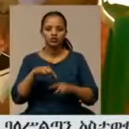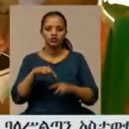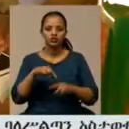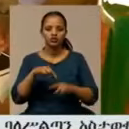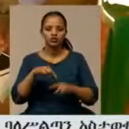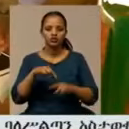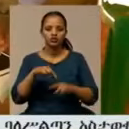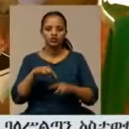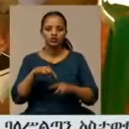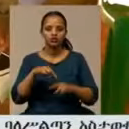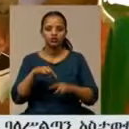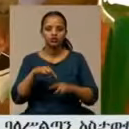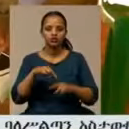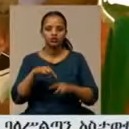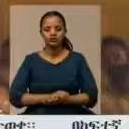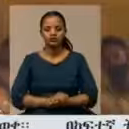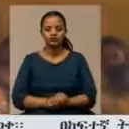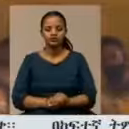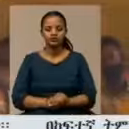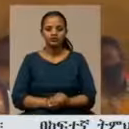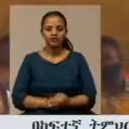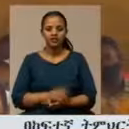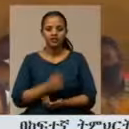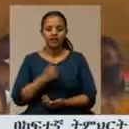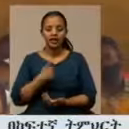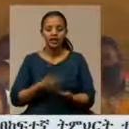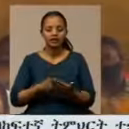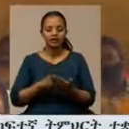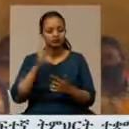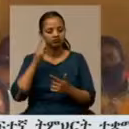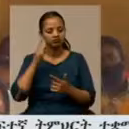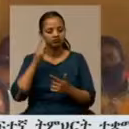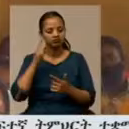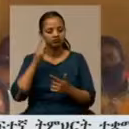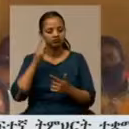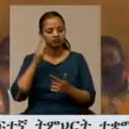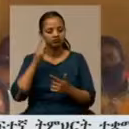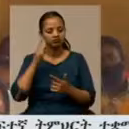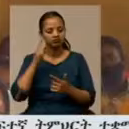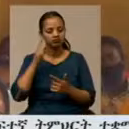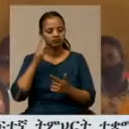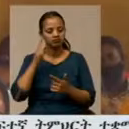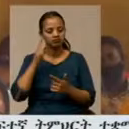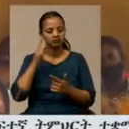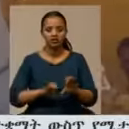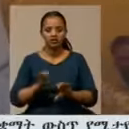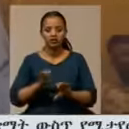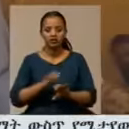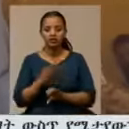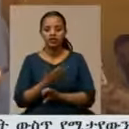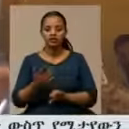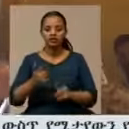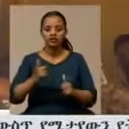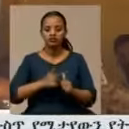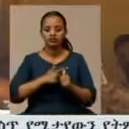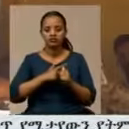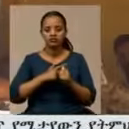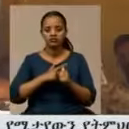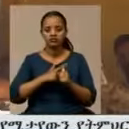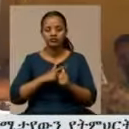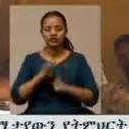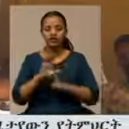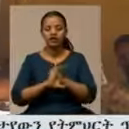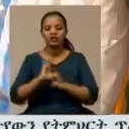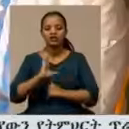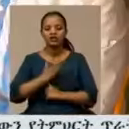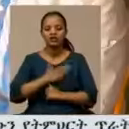ልታመሰግኑኝ እወዳለሁ። ይህንን ኢንቨስትመንት ለየት ከሚያደርገው ነገር አንዱ